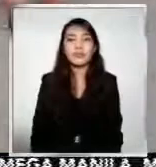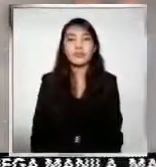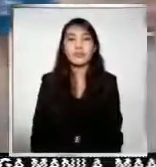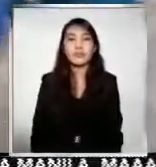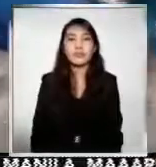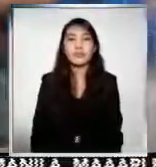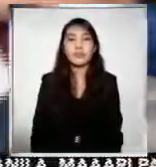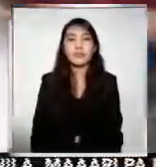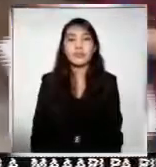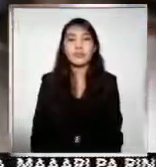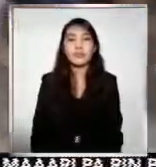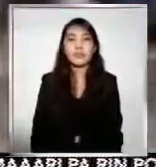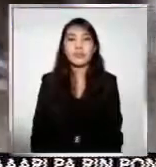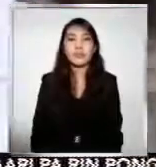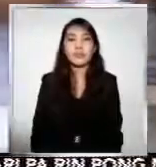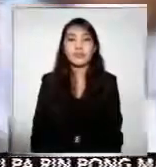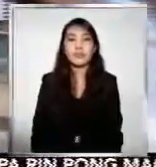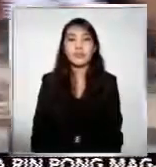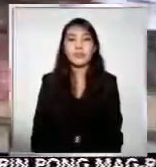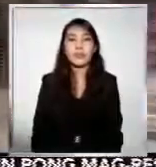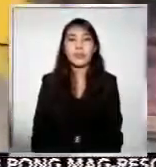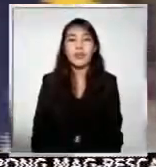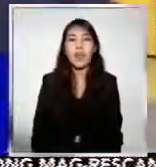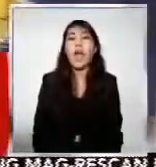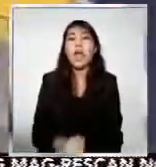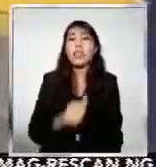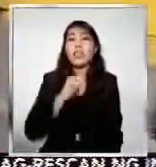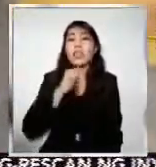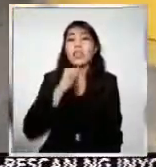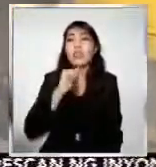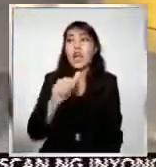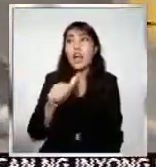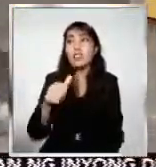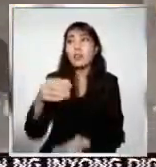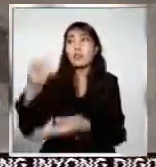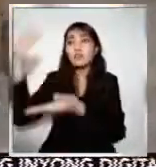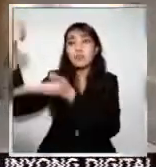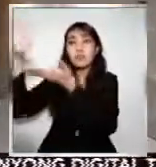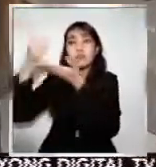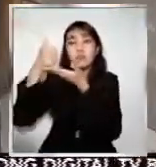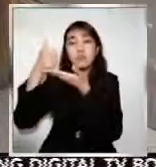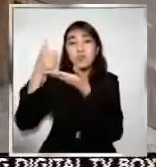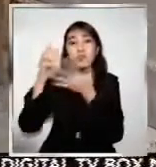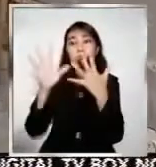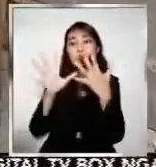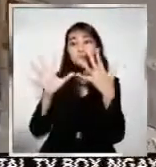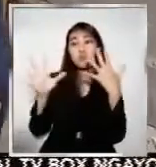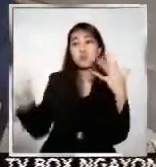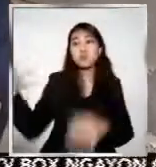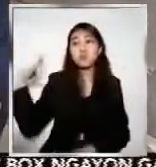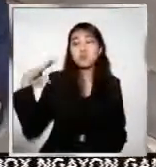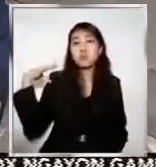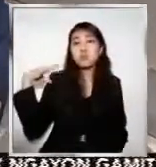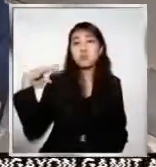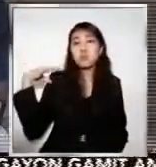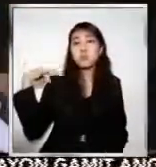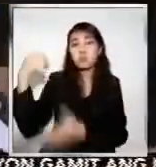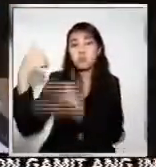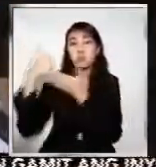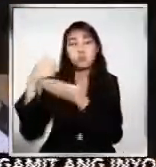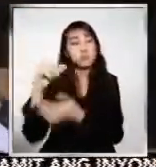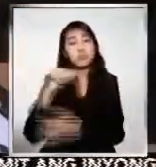Hindi ayuda ang habol ng mga taong ito na inabutan naming nakapila sa Barangay Addition Hills, Mandaluyong katanghali ang tapat